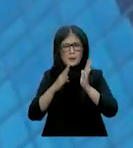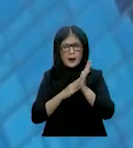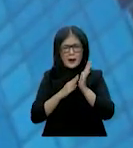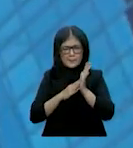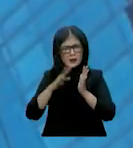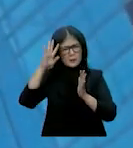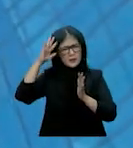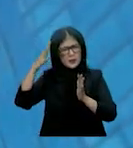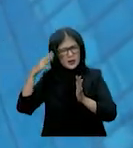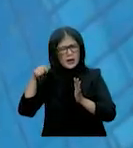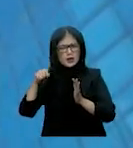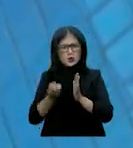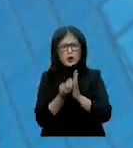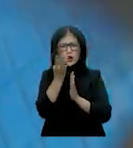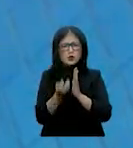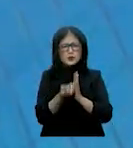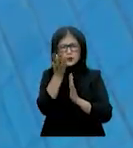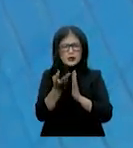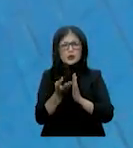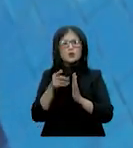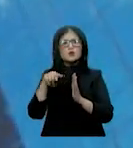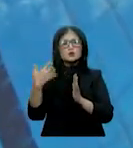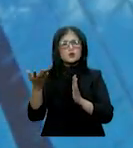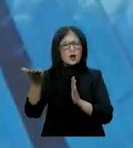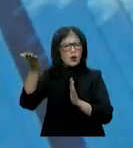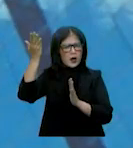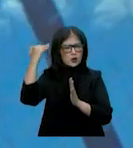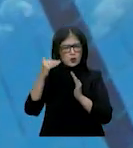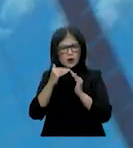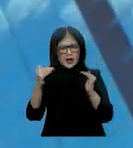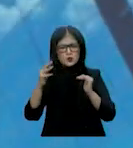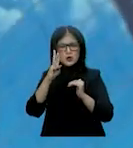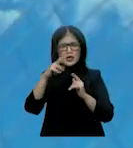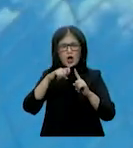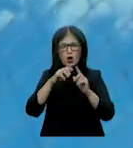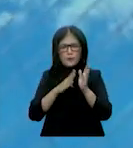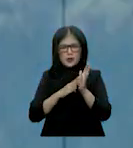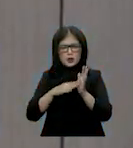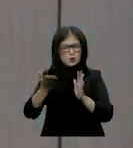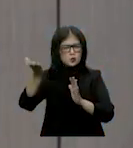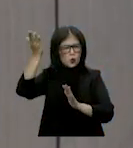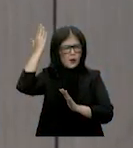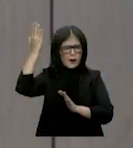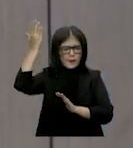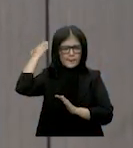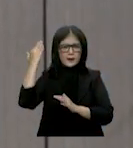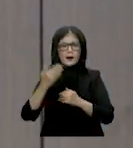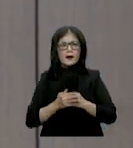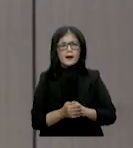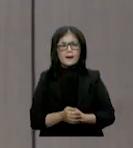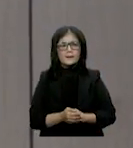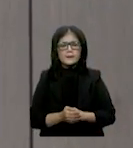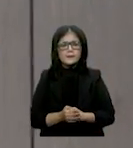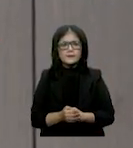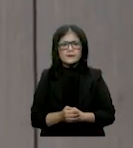saja rekomendasi untuk menjauhi radius 3 km sudah sejak lama bulan lebih Pak Oh udah